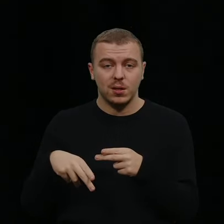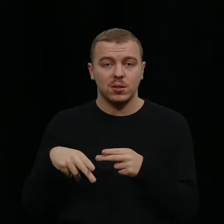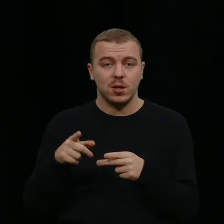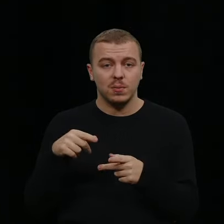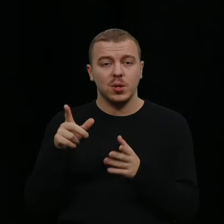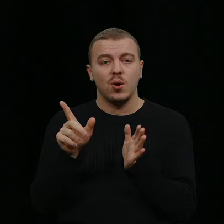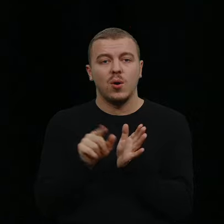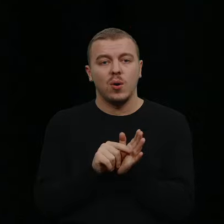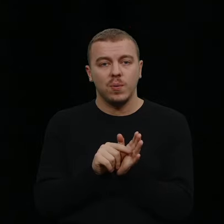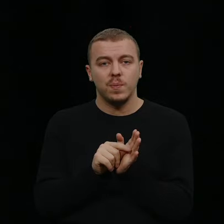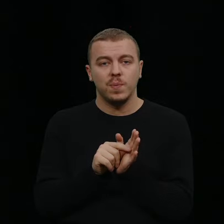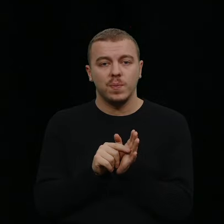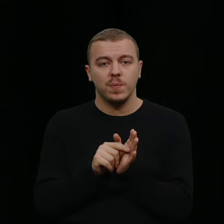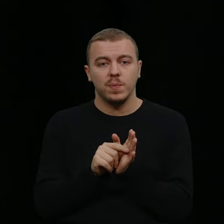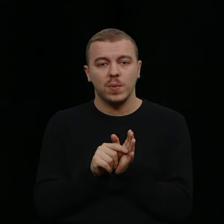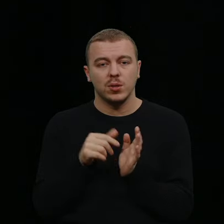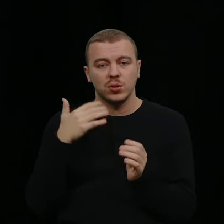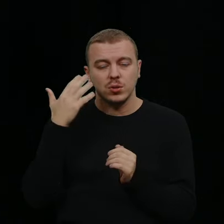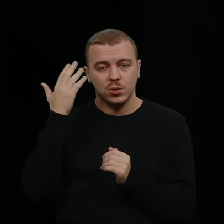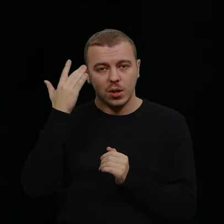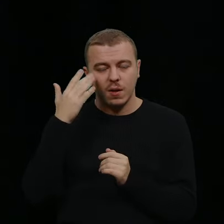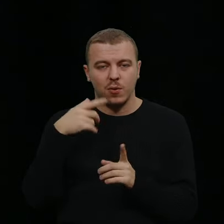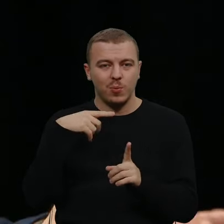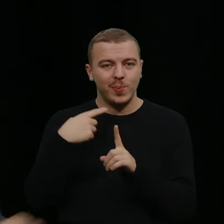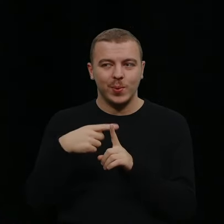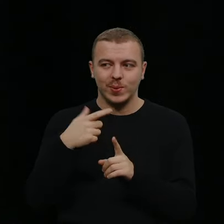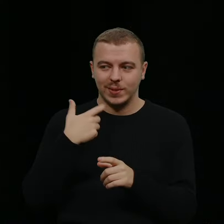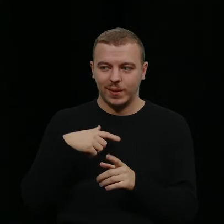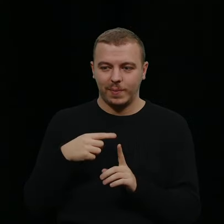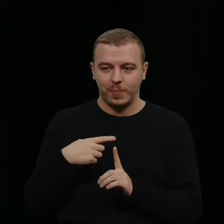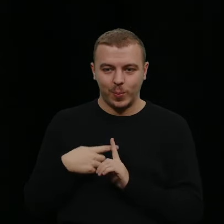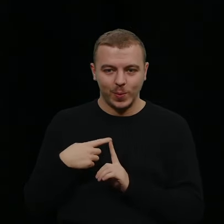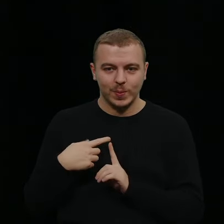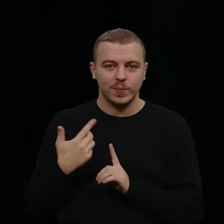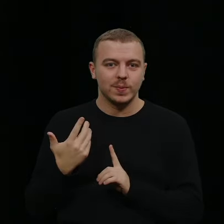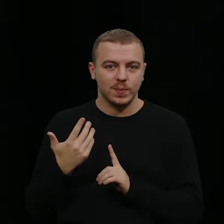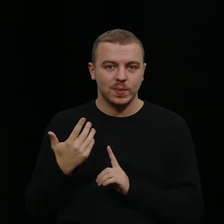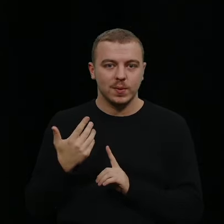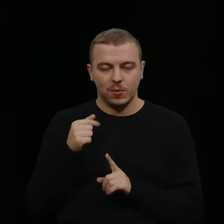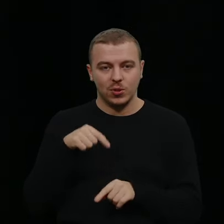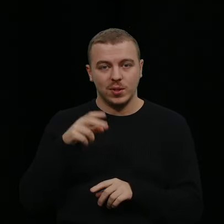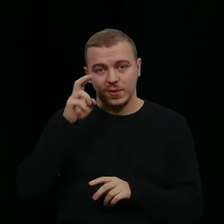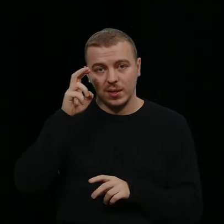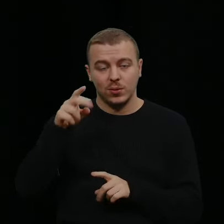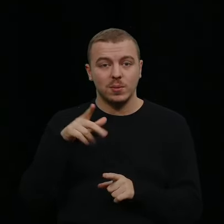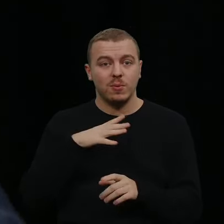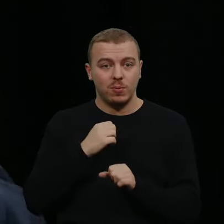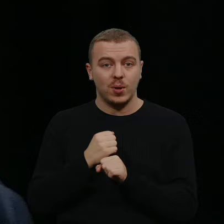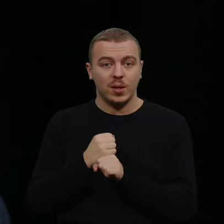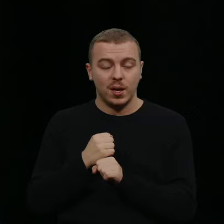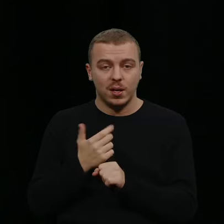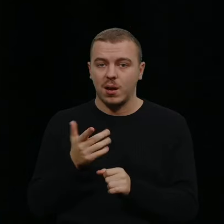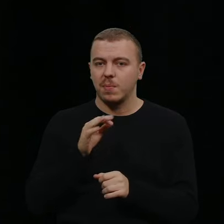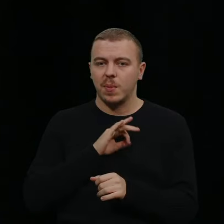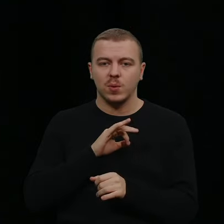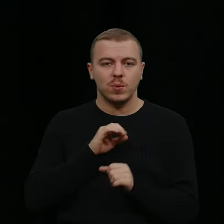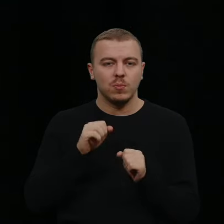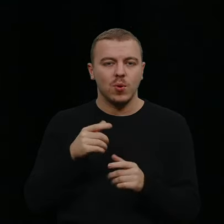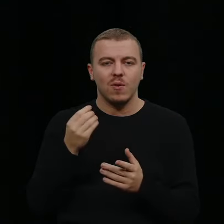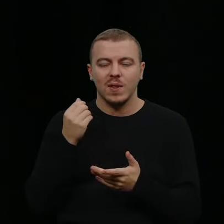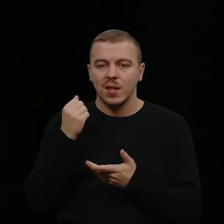turim, nu, nežinau, kartais aš galvoju užsidėti pliusą, vat, ypač šioji vyriausybė tą darydavo, ar panaudot kokius